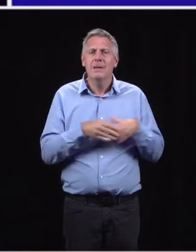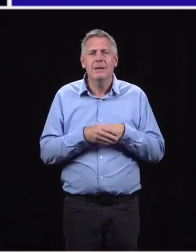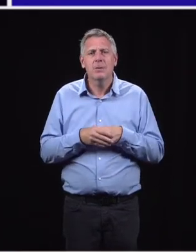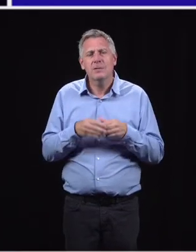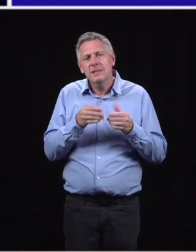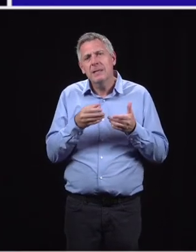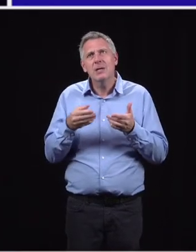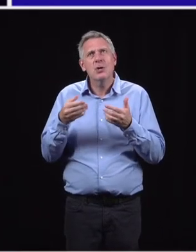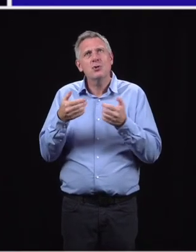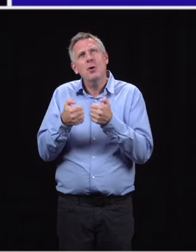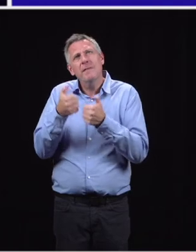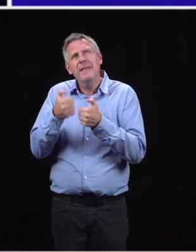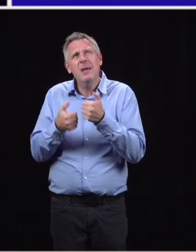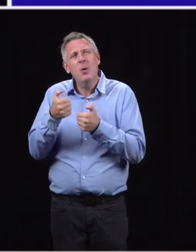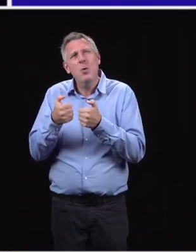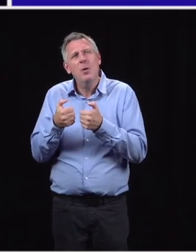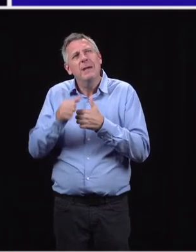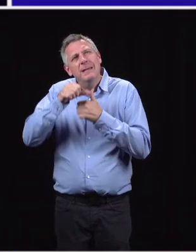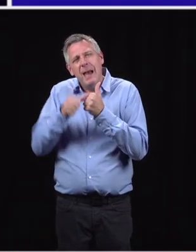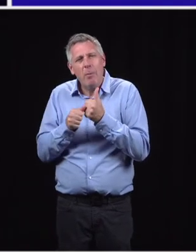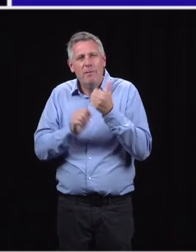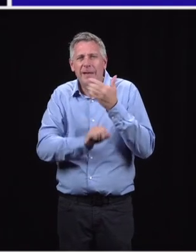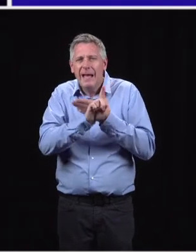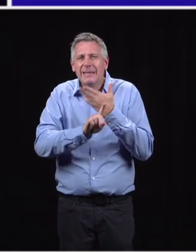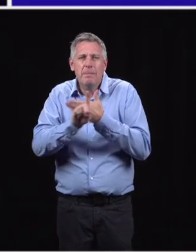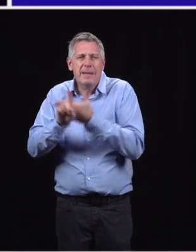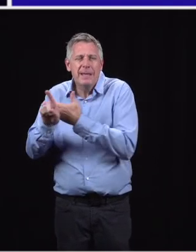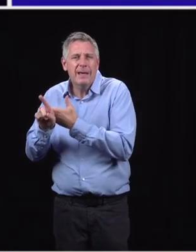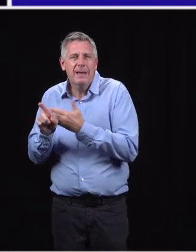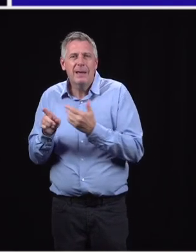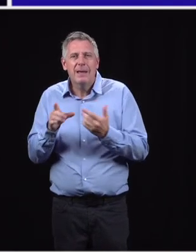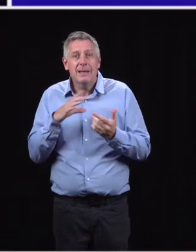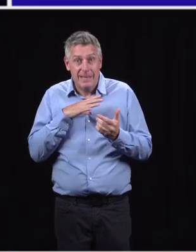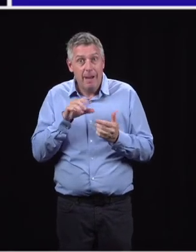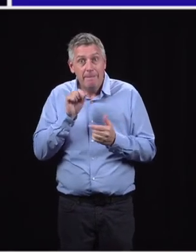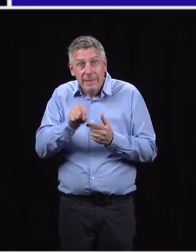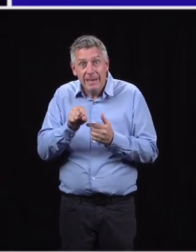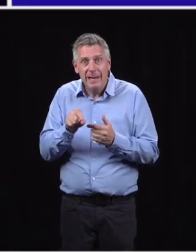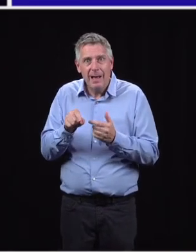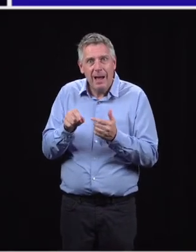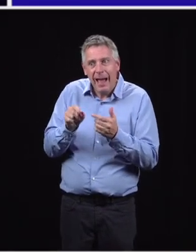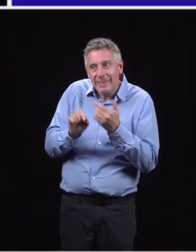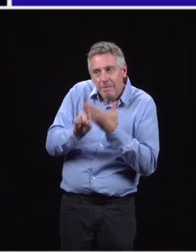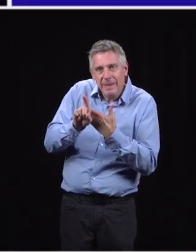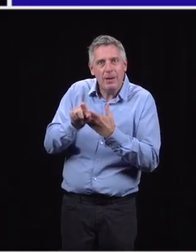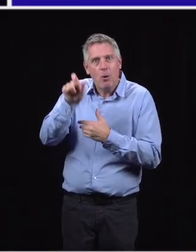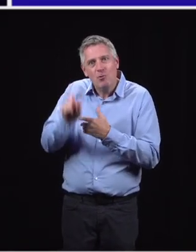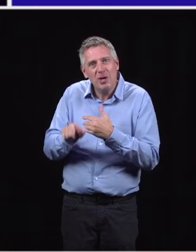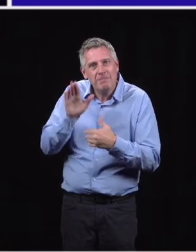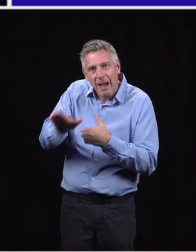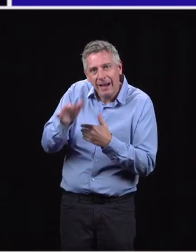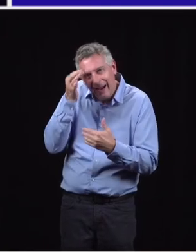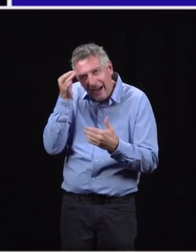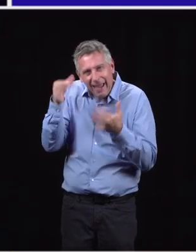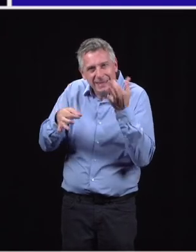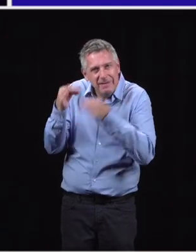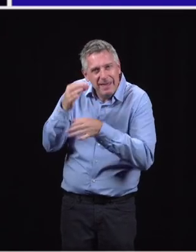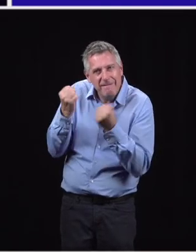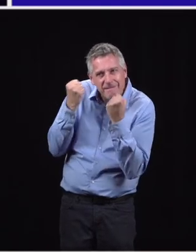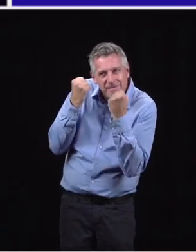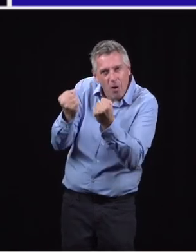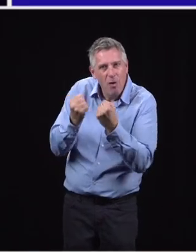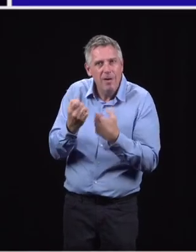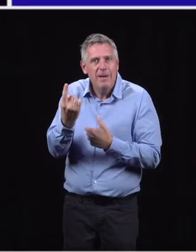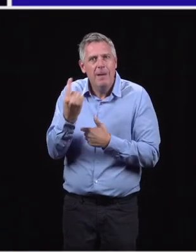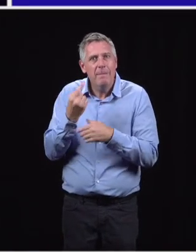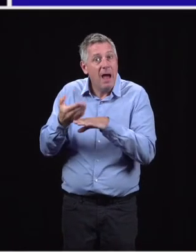paradoxal parce qu'on a vraiment des profils qui sont atypiques qui sont recherchés justement pour leur créativité etc et pour autant il y a pas forcément